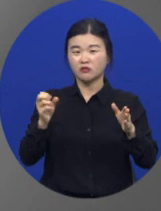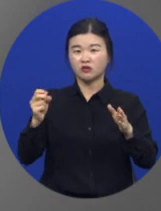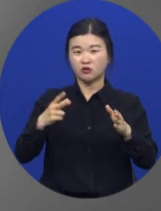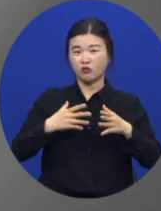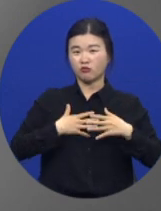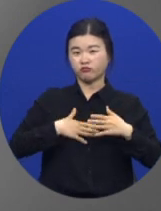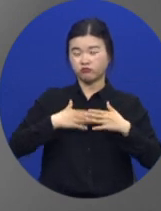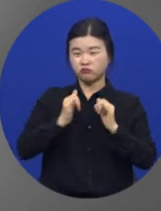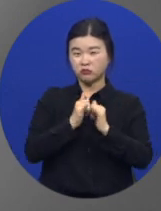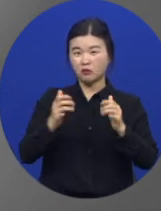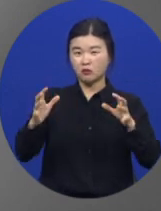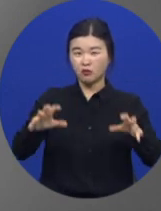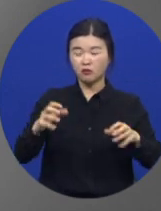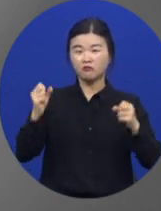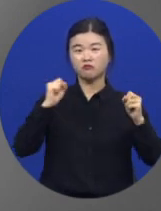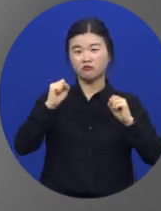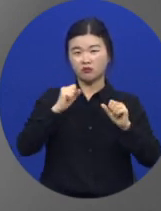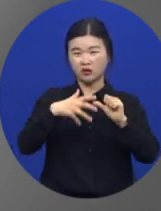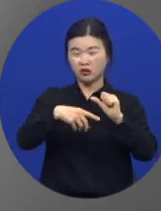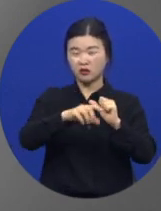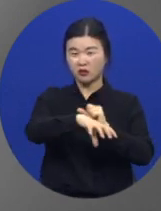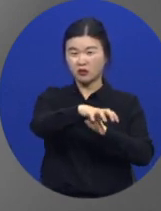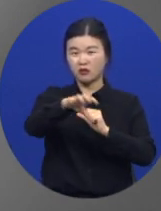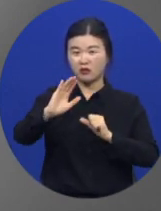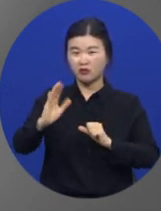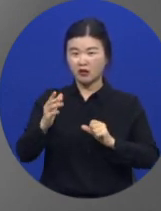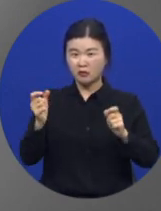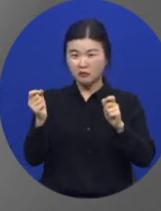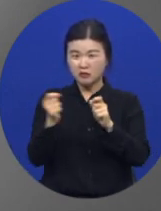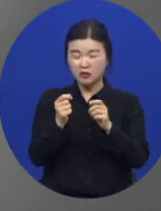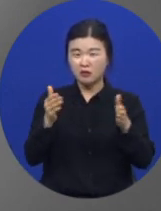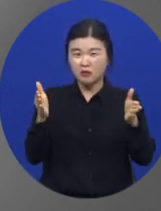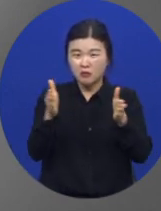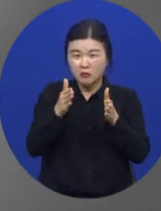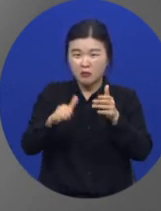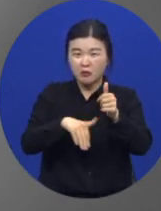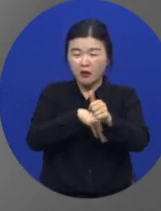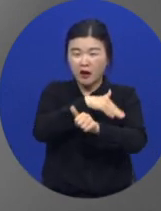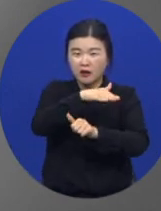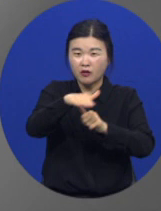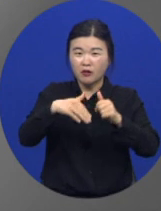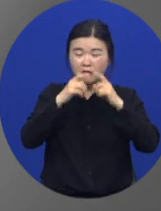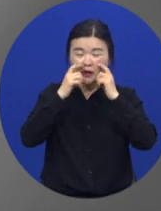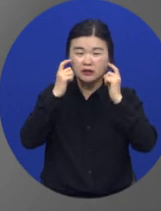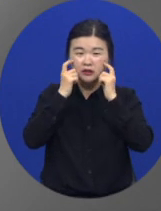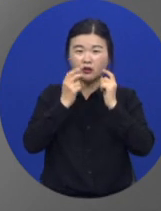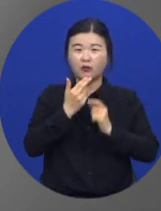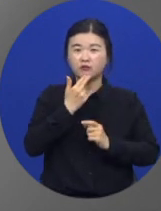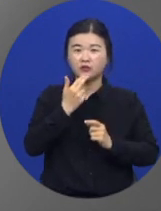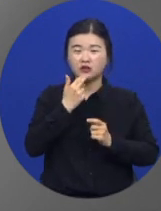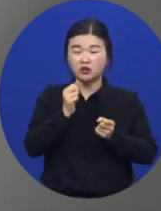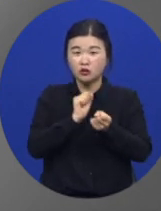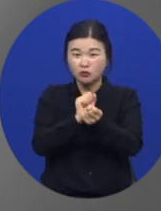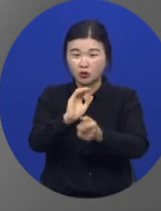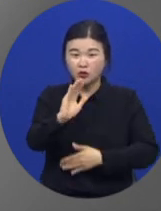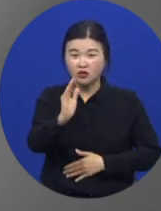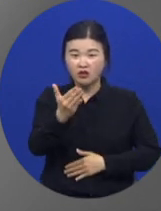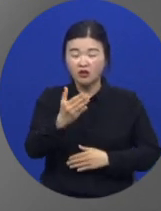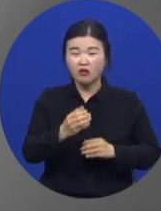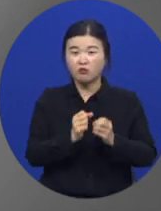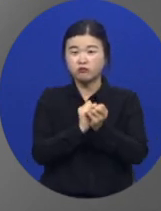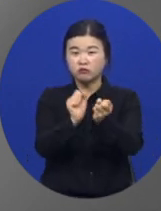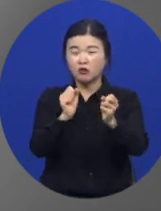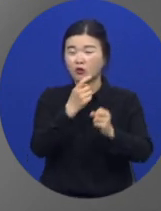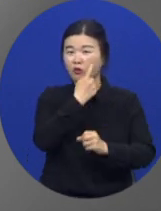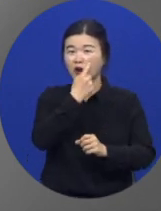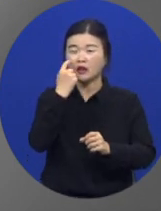5개 집단 감염으로 분류하고 모두 밀폐와 밀접, 밀집 환경에서 마스크를 쓰지 않고 접촉이 이루어져 확산된